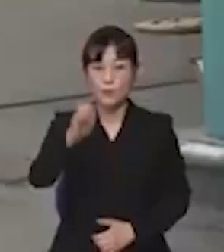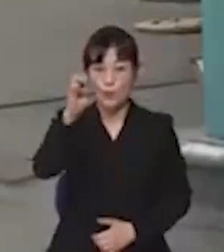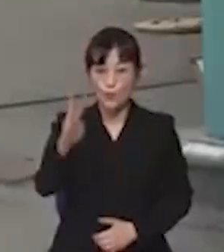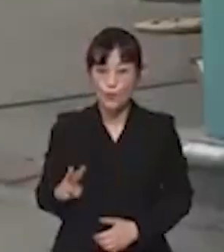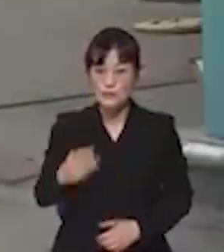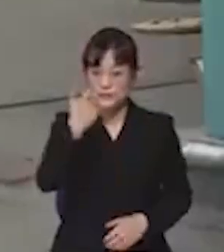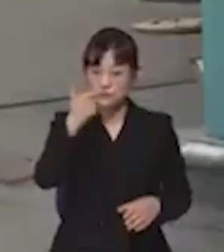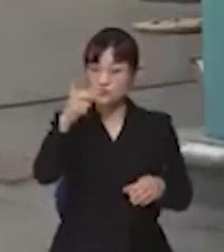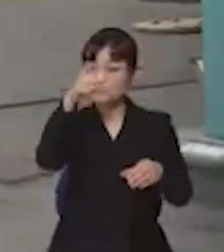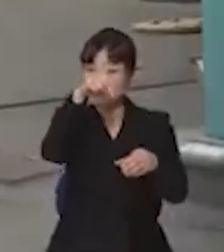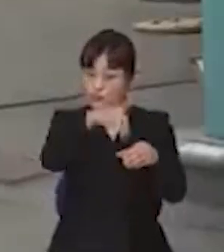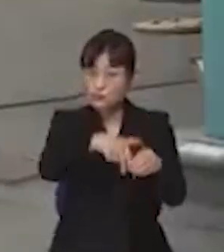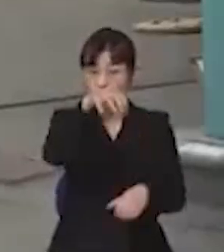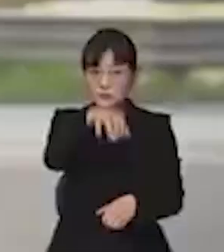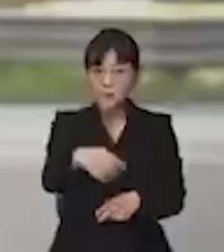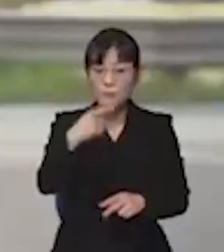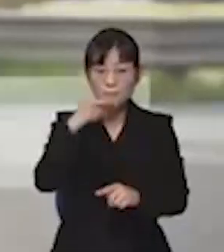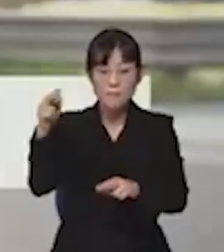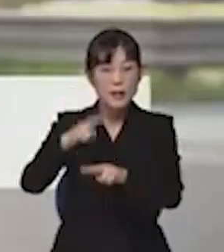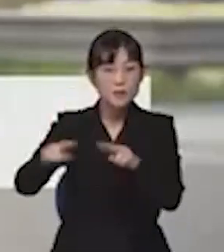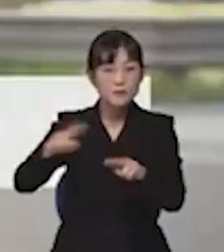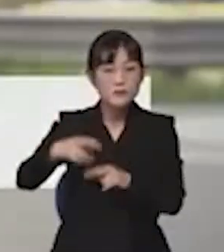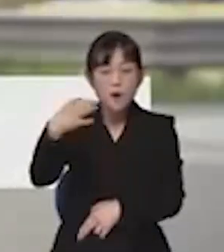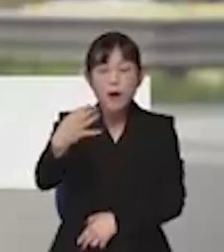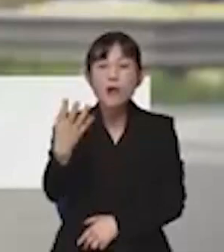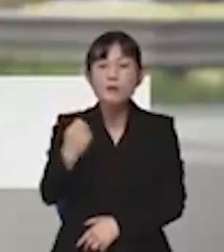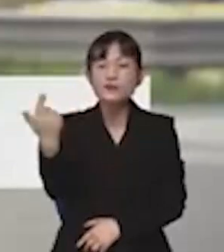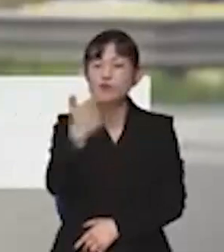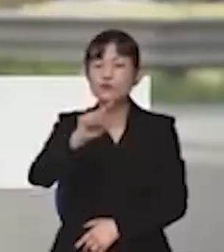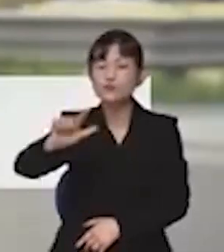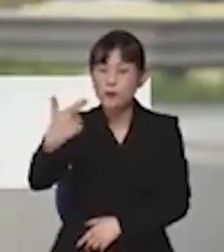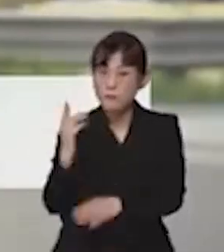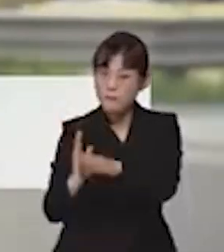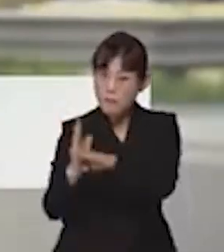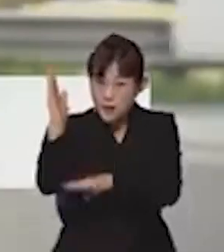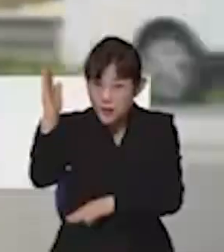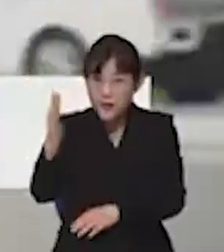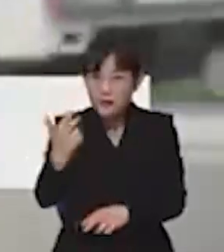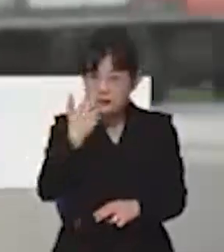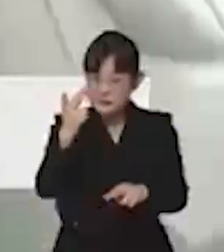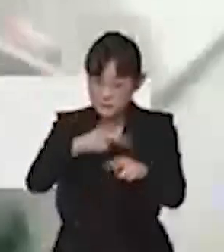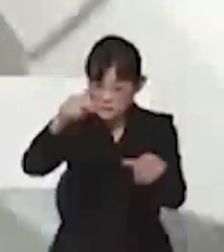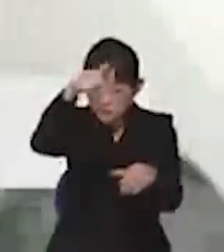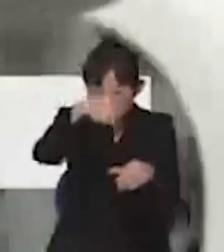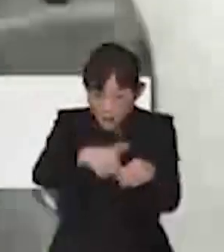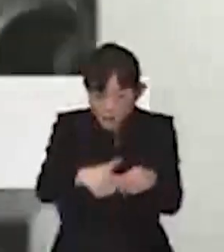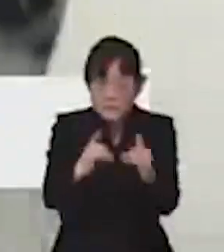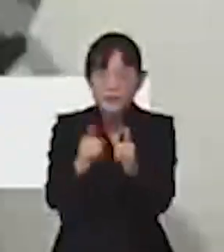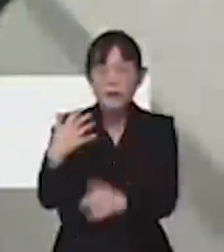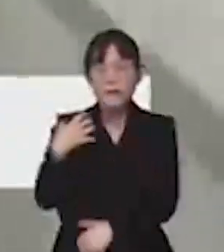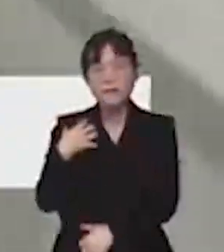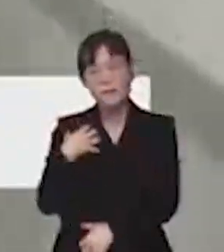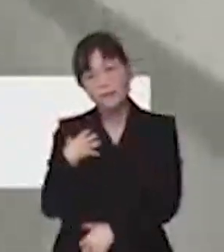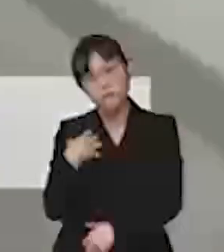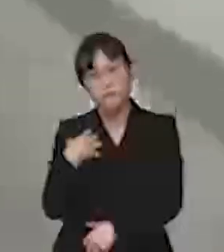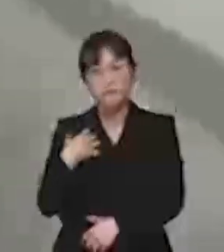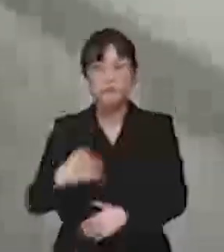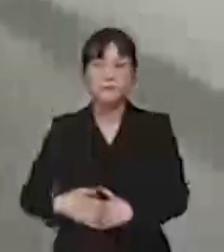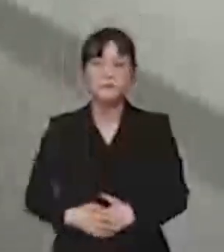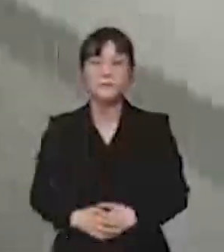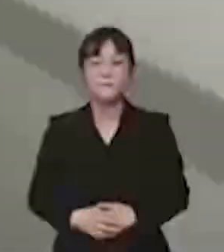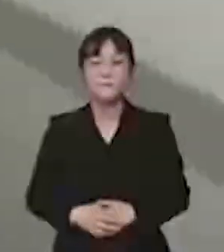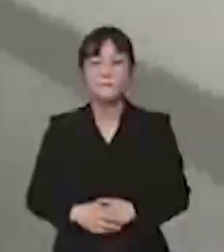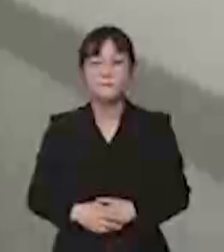광주의 한 주유소 휘발유값이 1600원을 넘어서자 기름을 넣으러 온 운전자들은 부담스러운 기색이